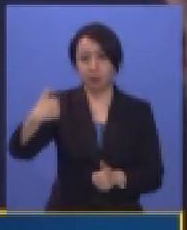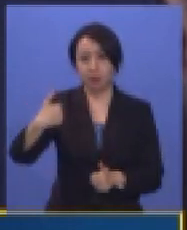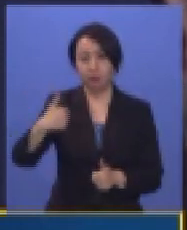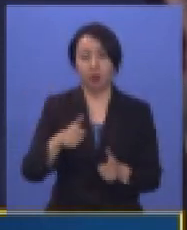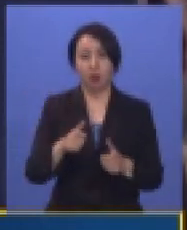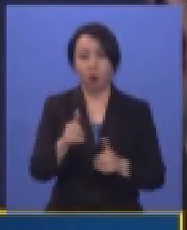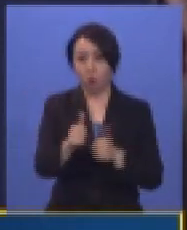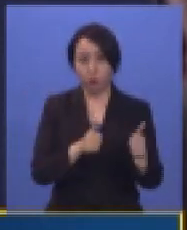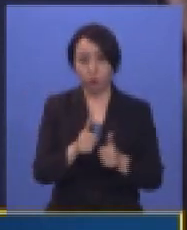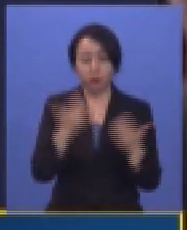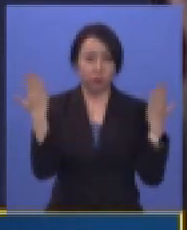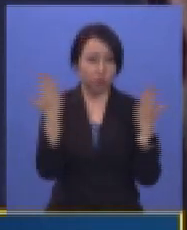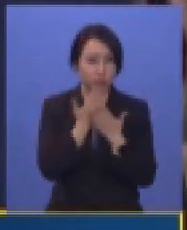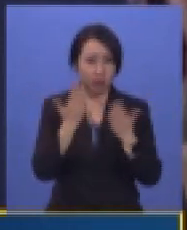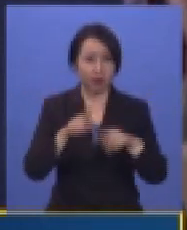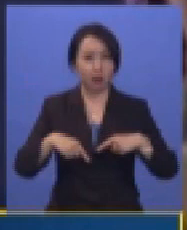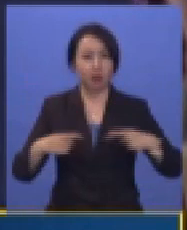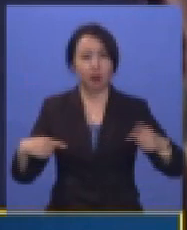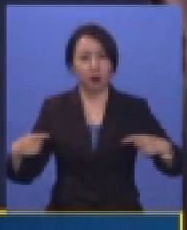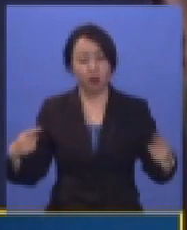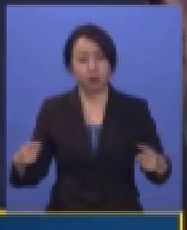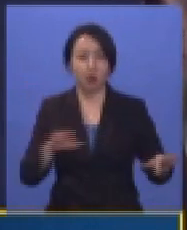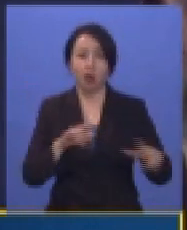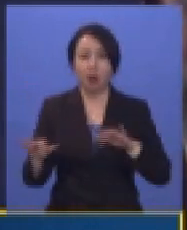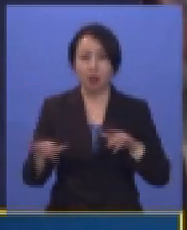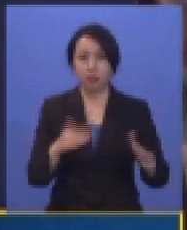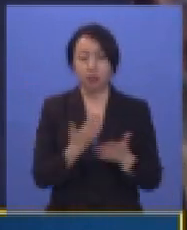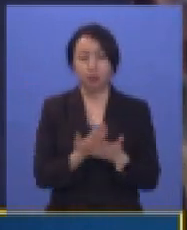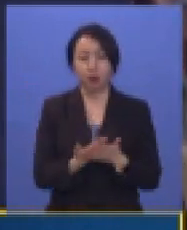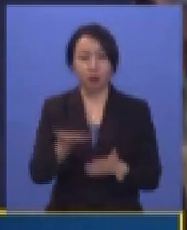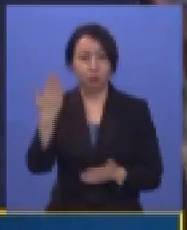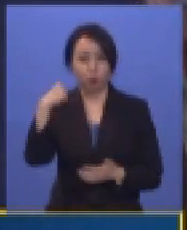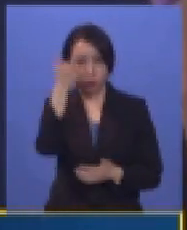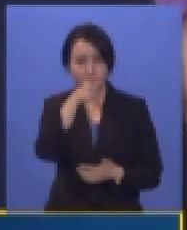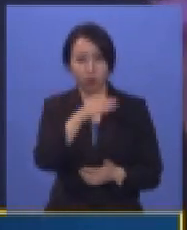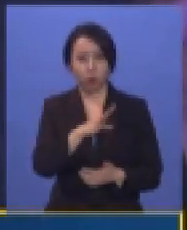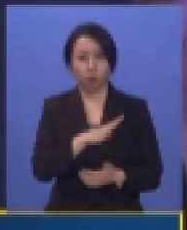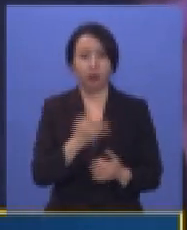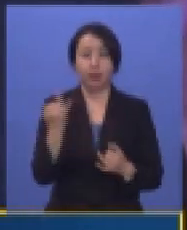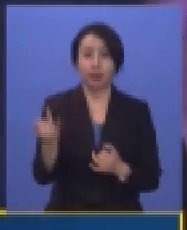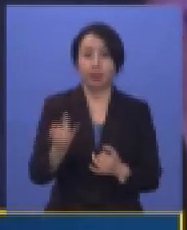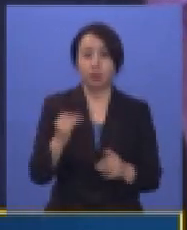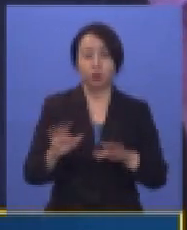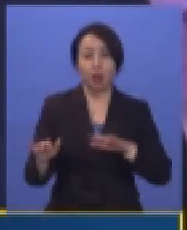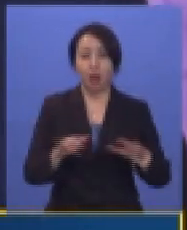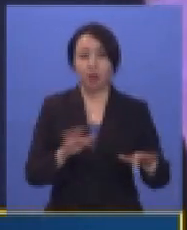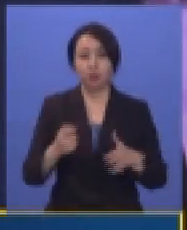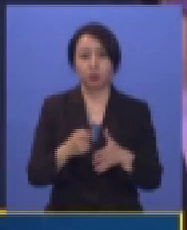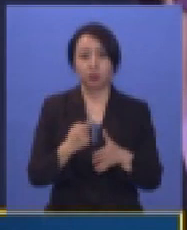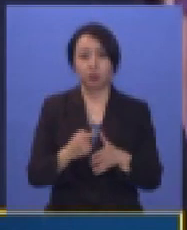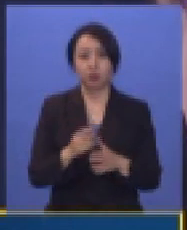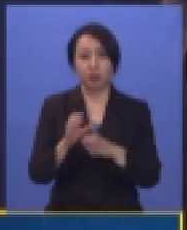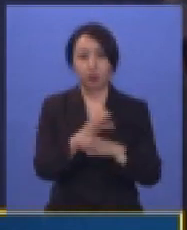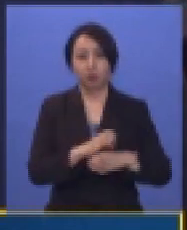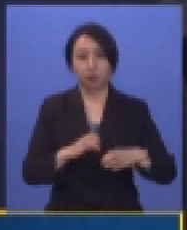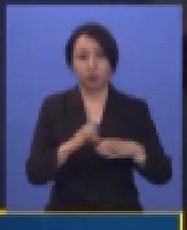книги и чтения в различных форматах. Это может быть акции, например, в прошлом году мы провели необычайно интересную акцию, которая называлась